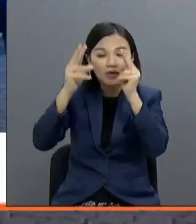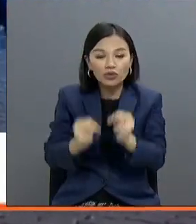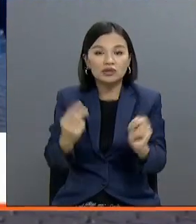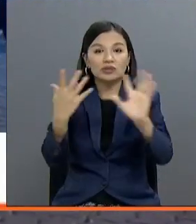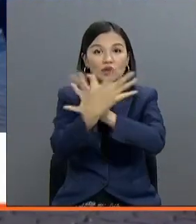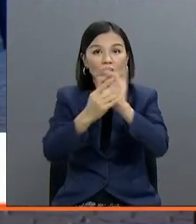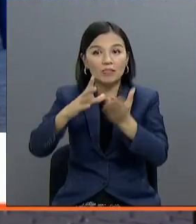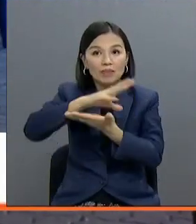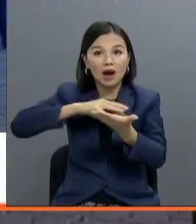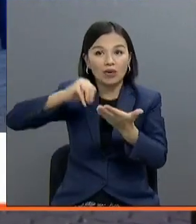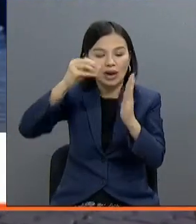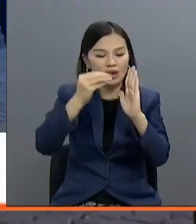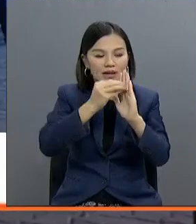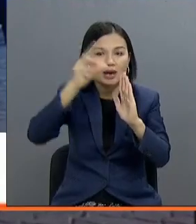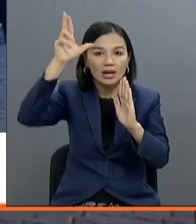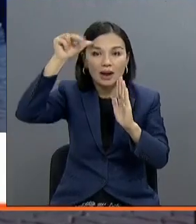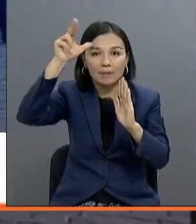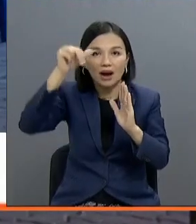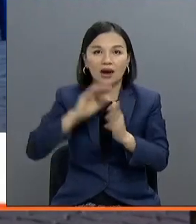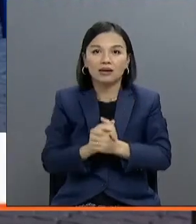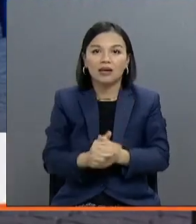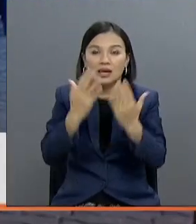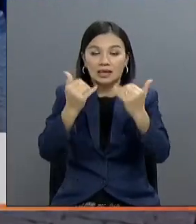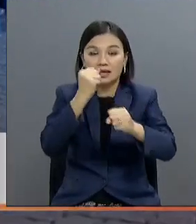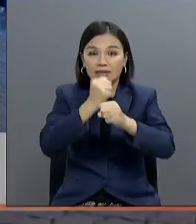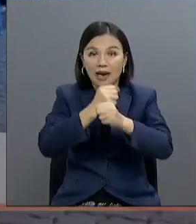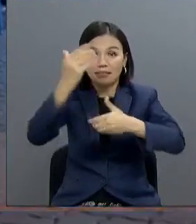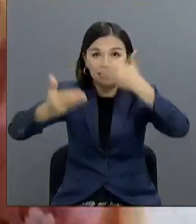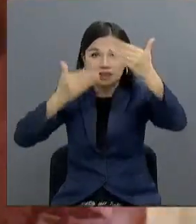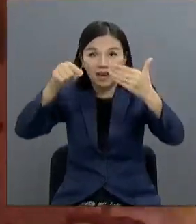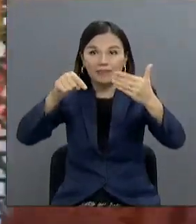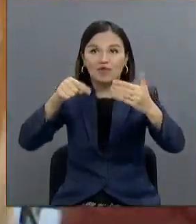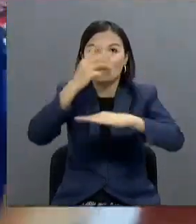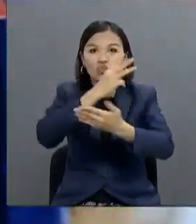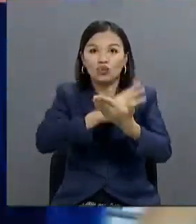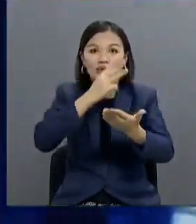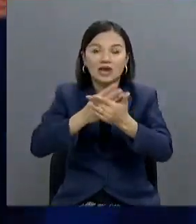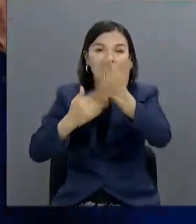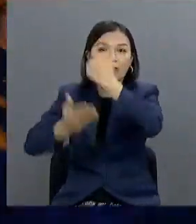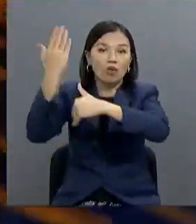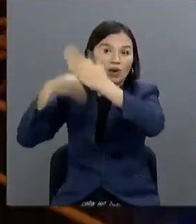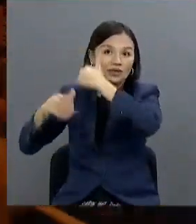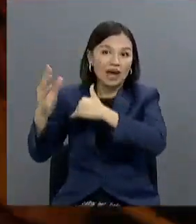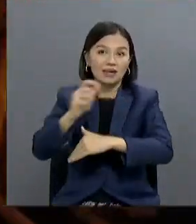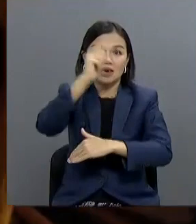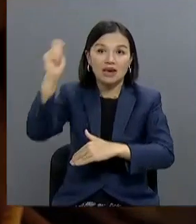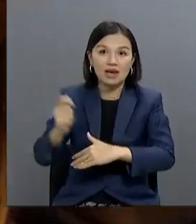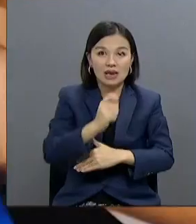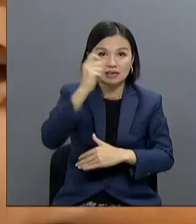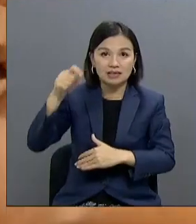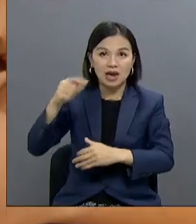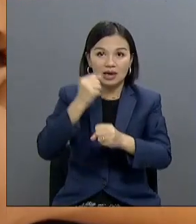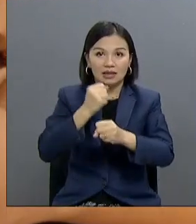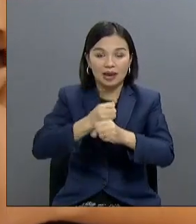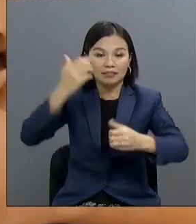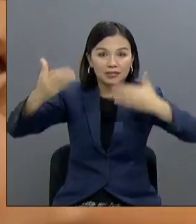าลัยราชภัฏลำปางเป็นกิจกรรมส่วนหนึ่งของวิชาประวัติศาสตร์เอเชียตะวันออกเฉียงใต้ซึ่งการจัดแสดงนิทรร